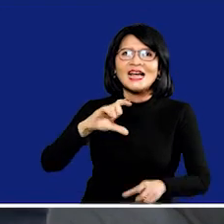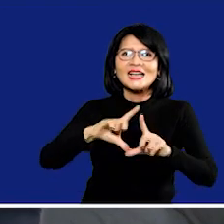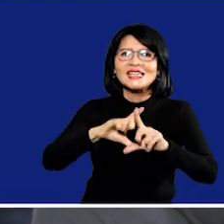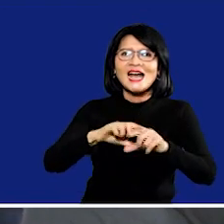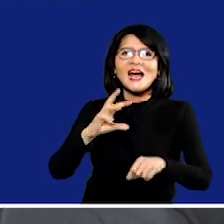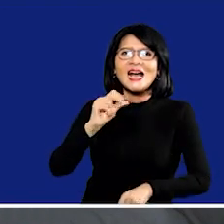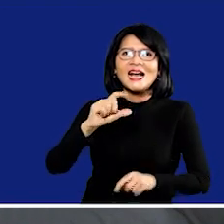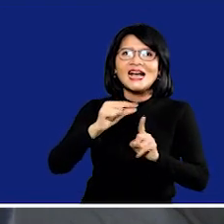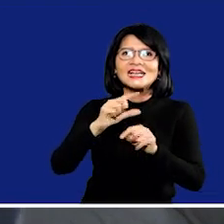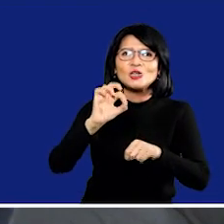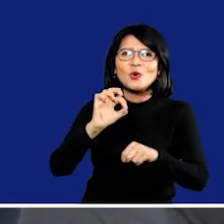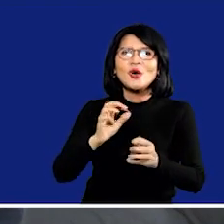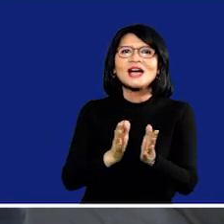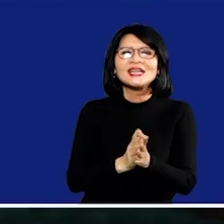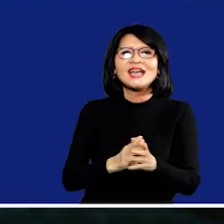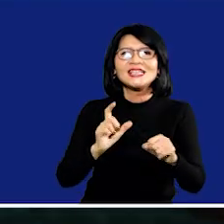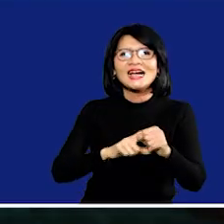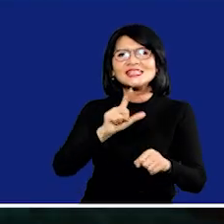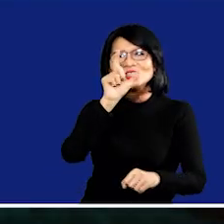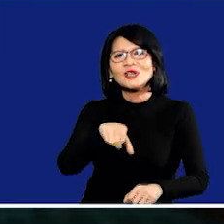dan juga Eca lewat tayangan berikut ini.